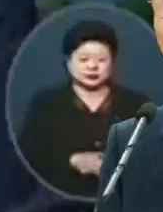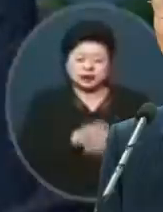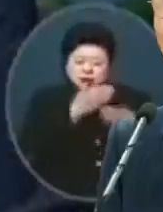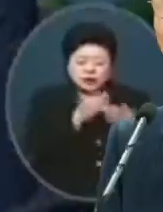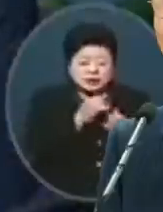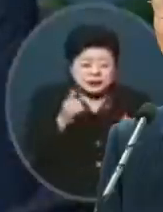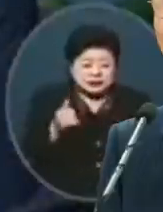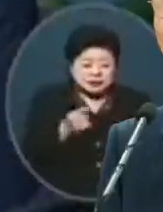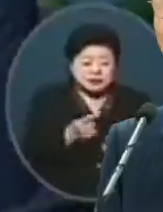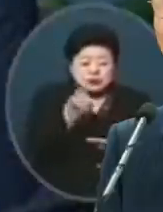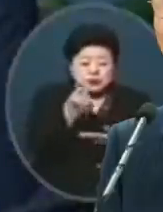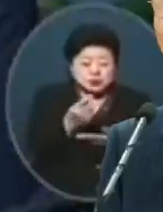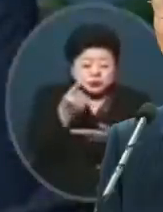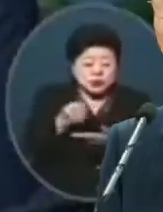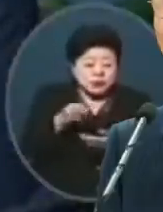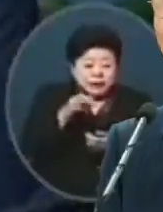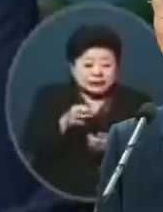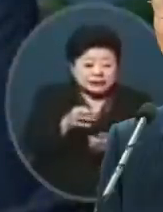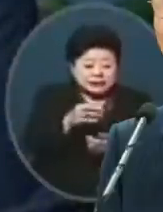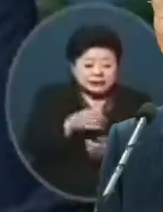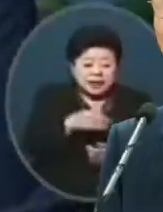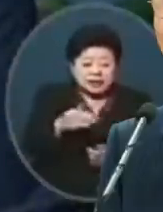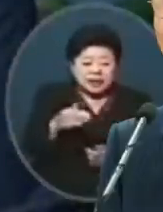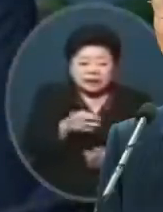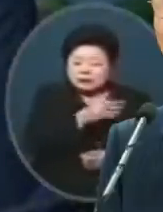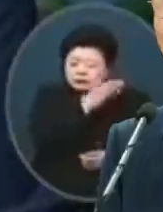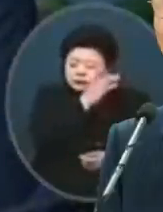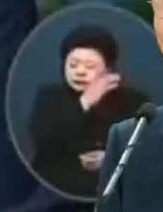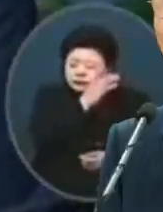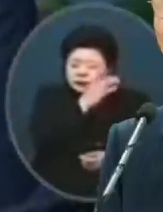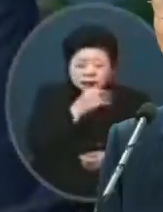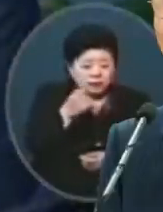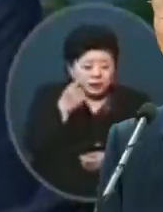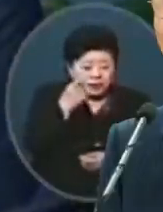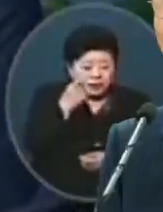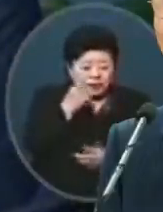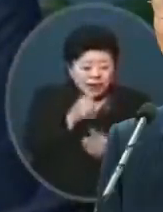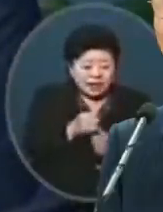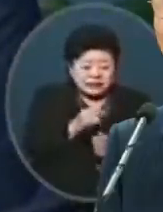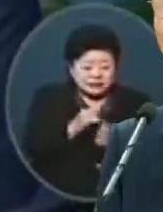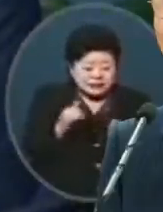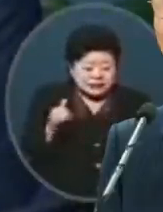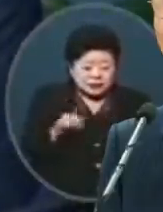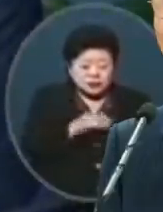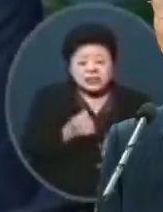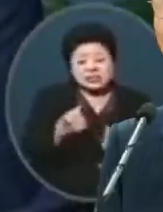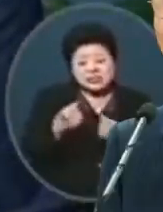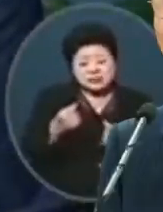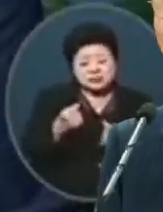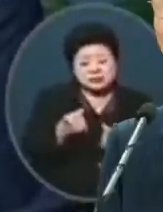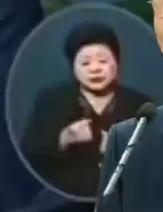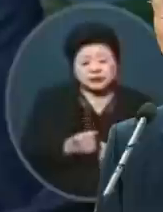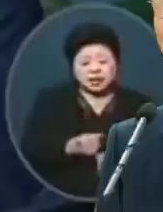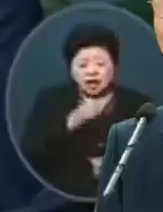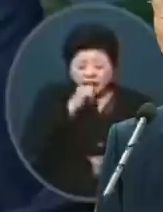귀한 사람에게 초청을 받아서 가라 하면 부끄럽다고 하면 못 나가지요. 우리 한 사람 한 사람은 우리 힘으로